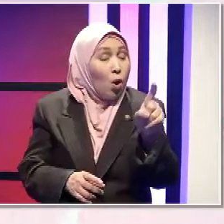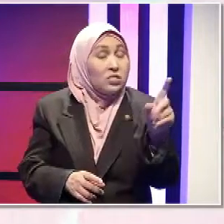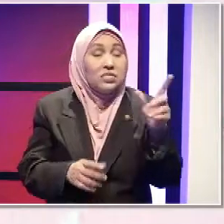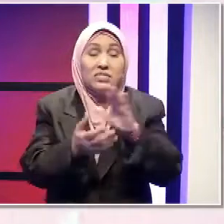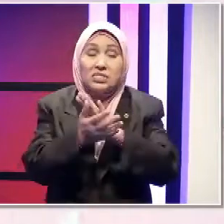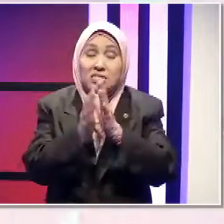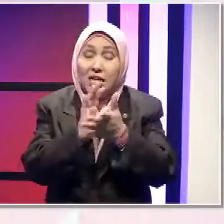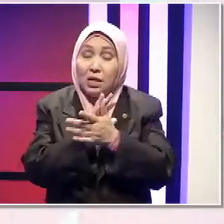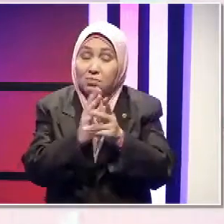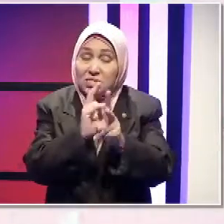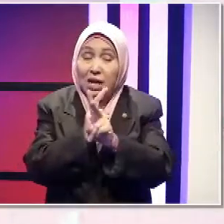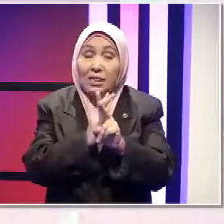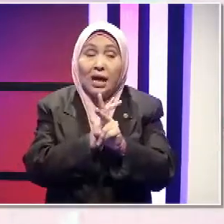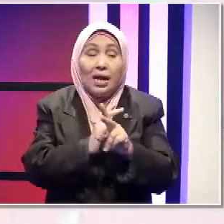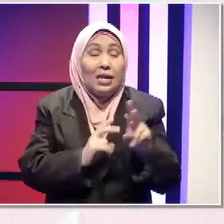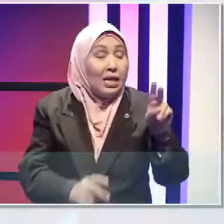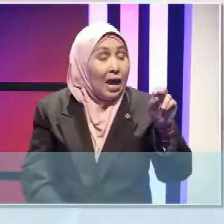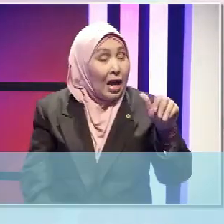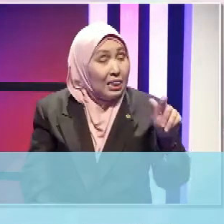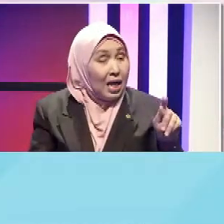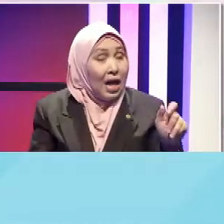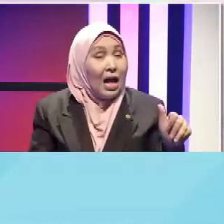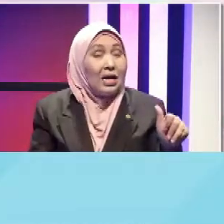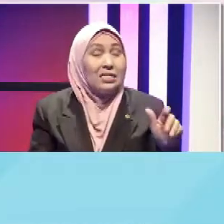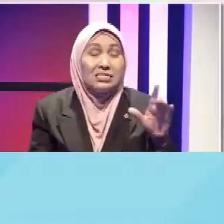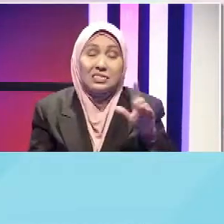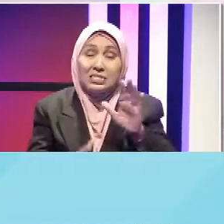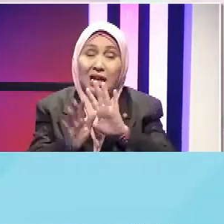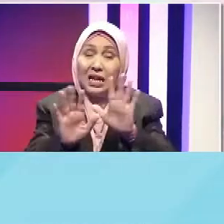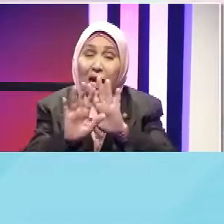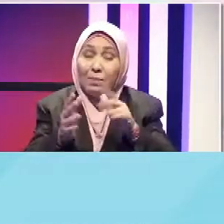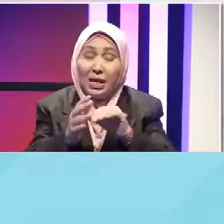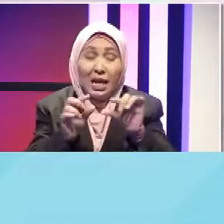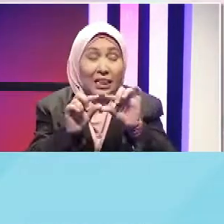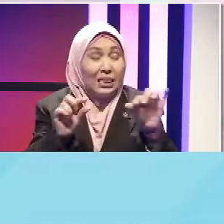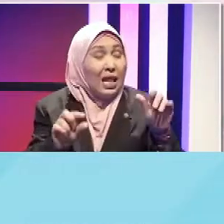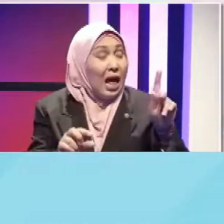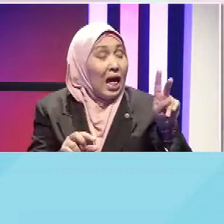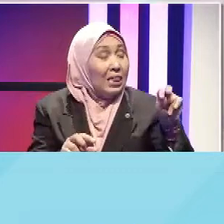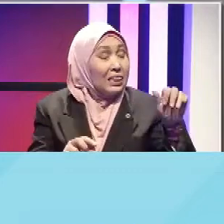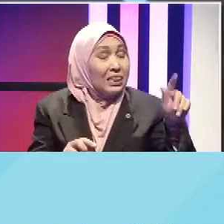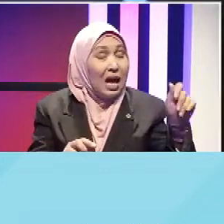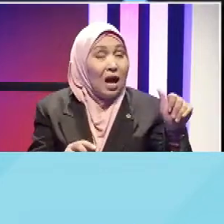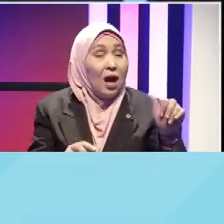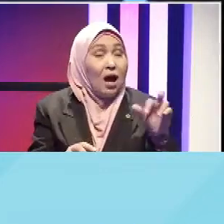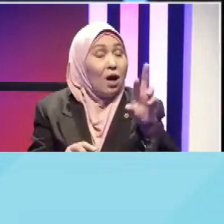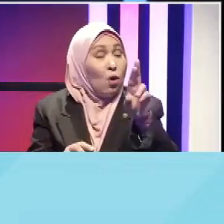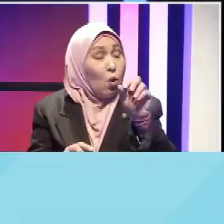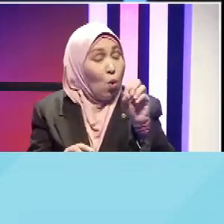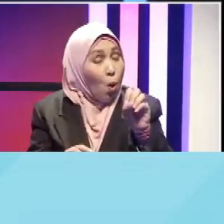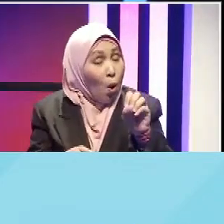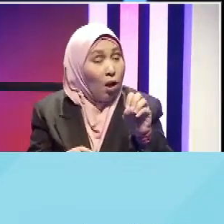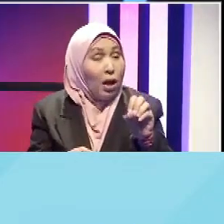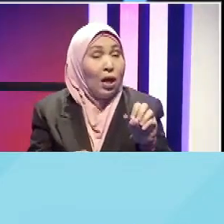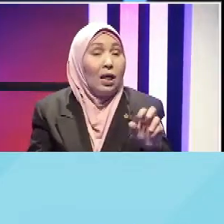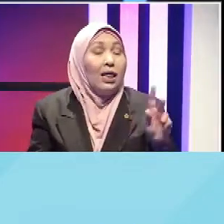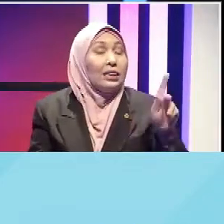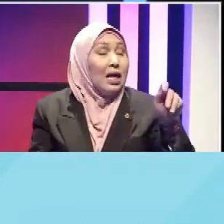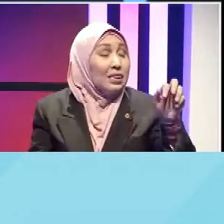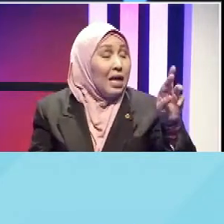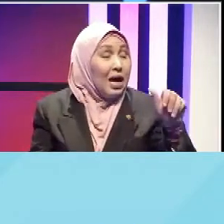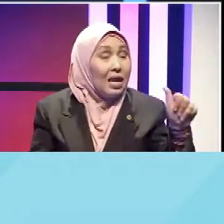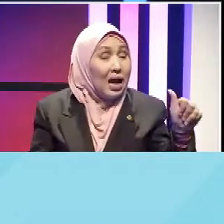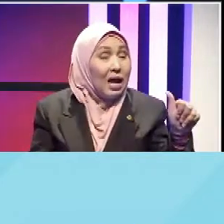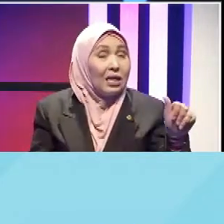nata nata Jangan bila kita tipiskan Nata Rodja TV sebelah nah Tarra